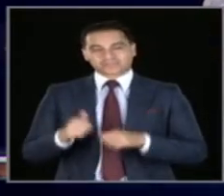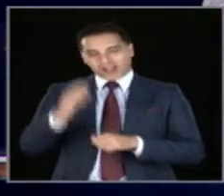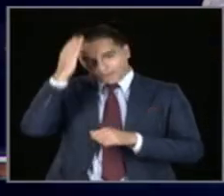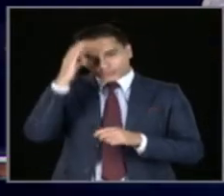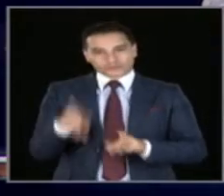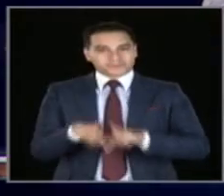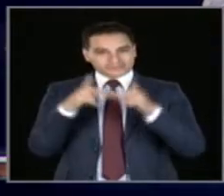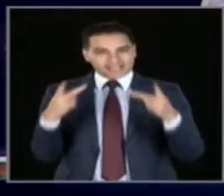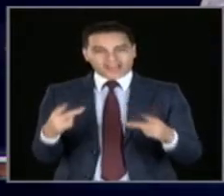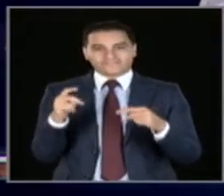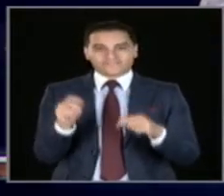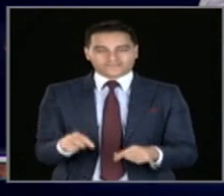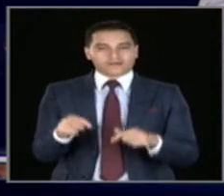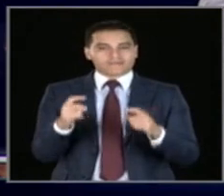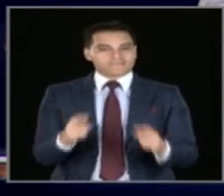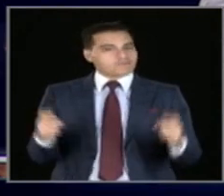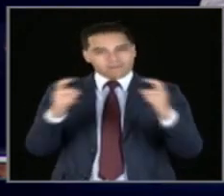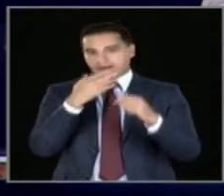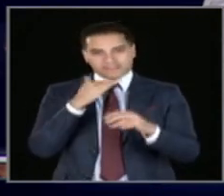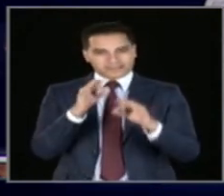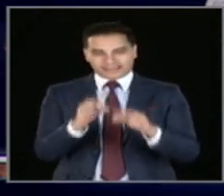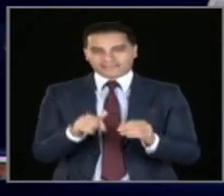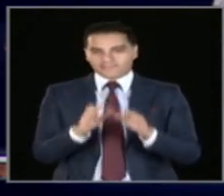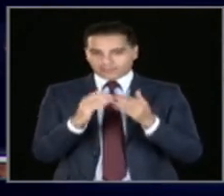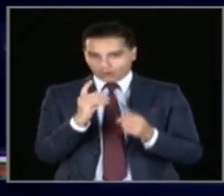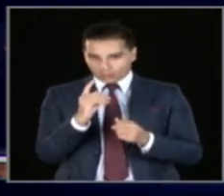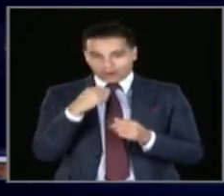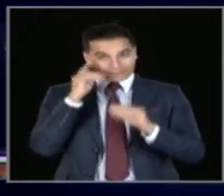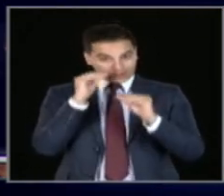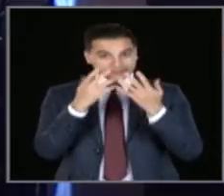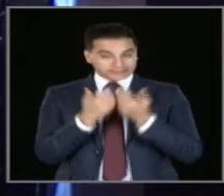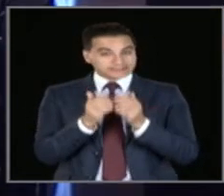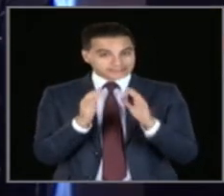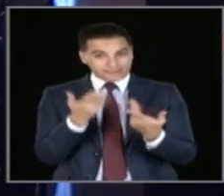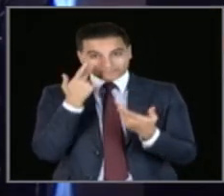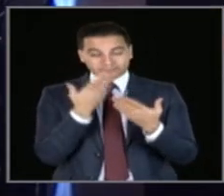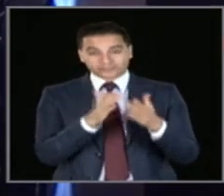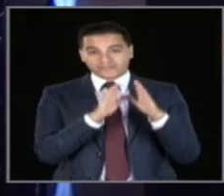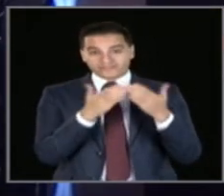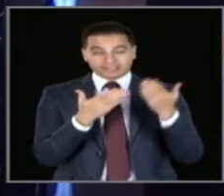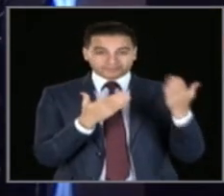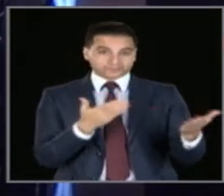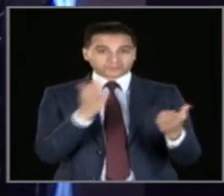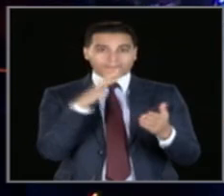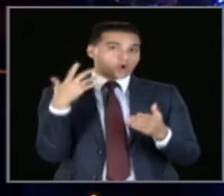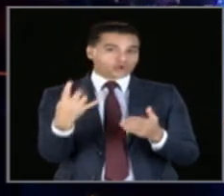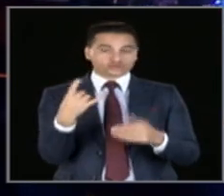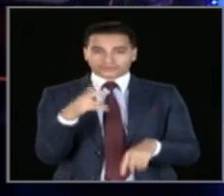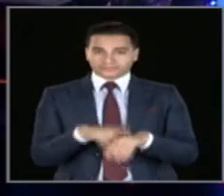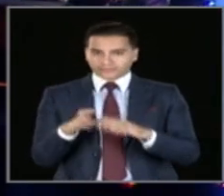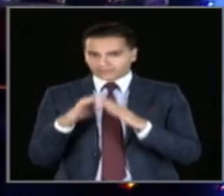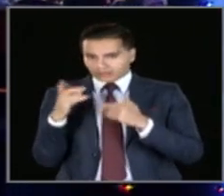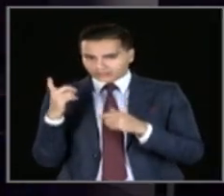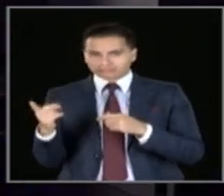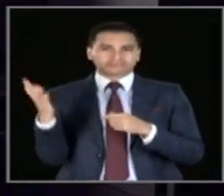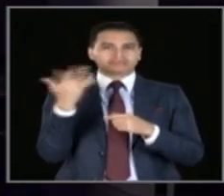عباقرة قادرون باختلاف. مباراة جميلة في المجموعة الأولى، وهفكركم بالنتيجة. السندباد 110،